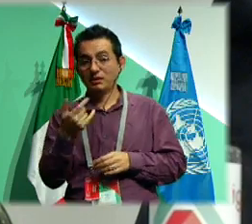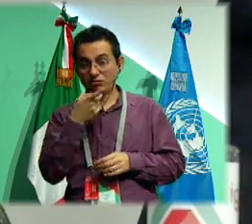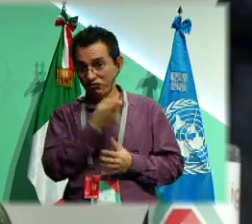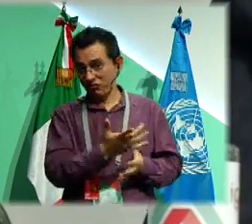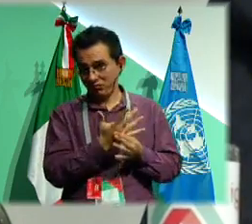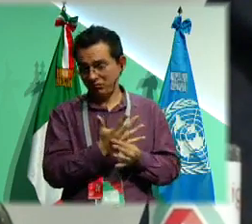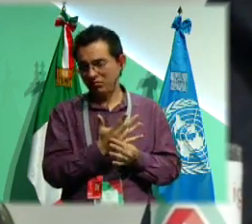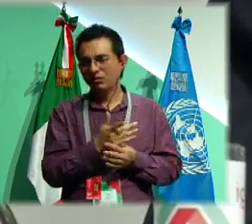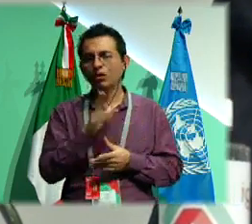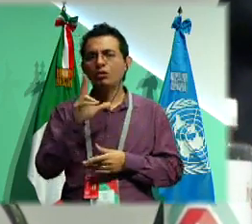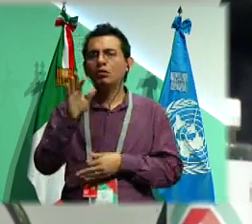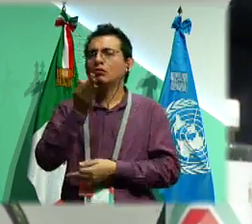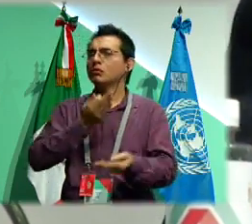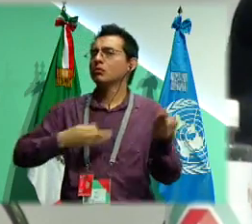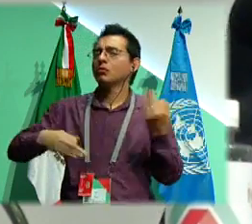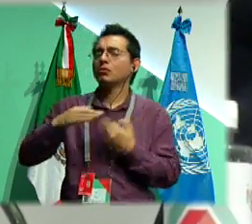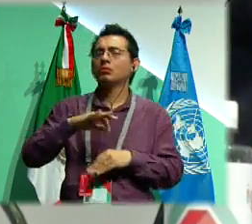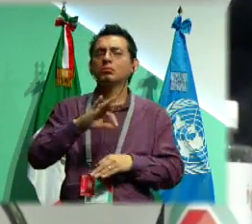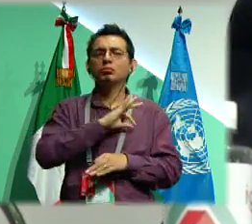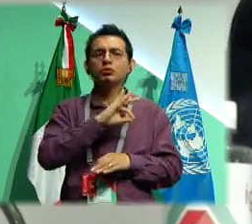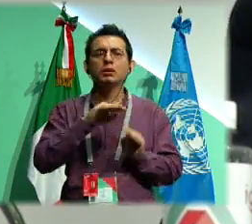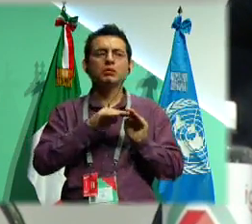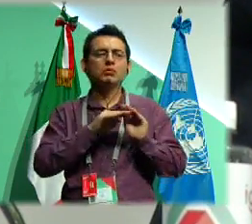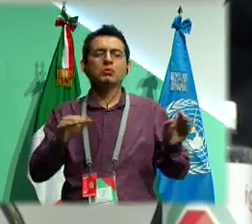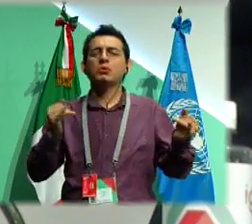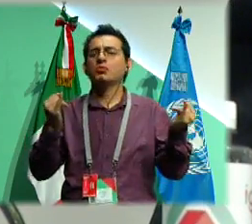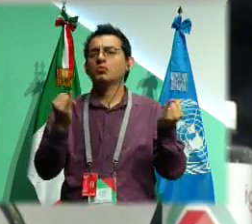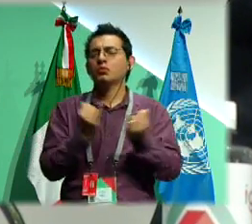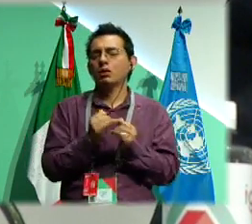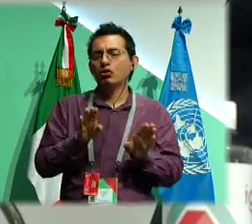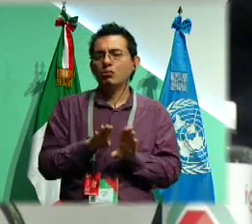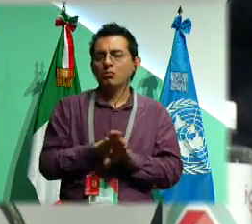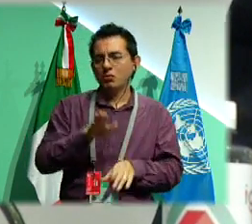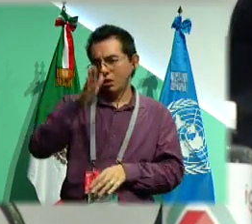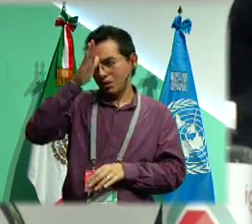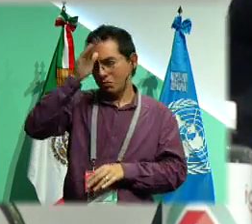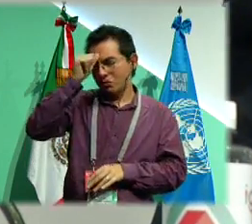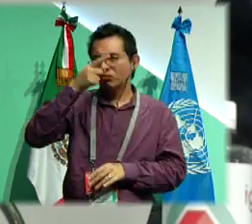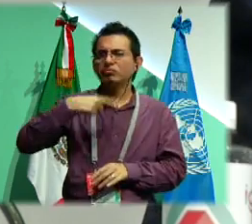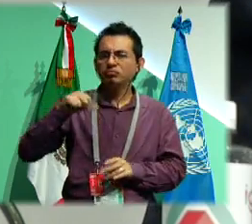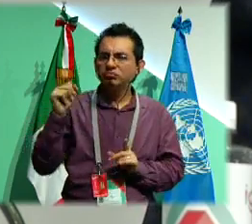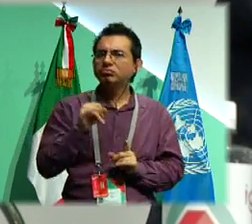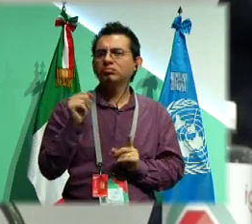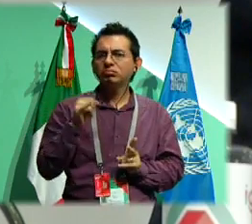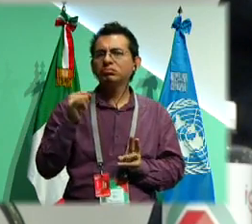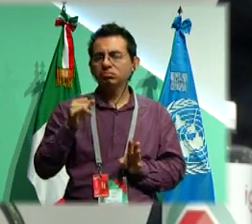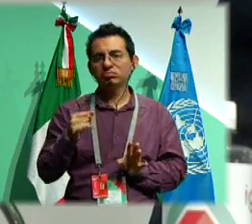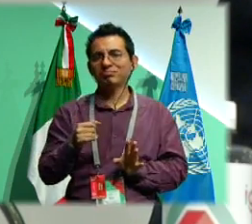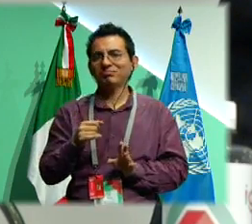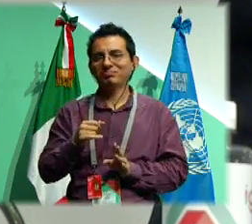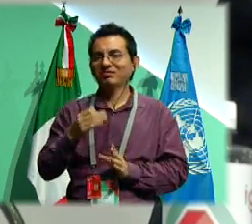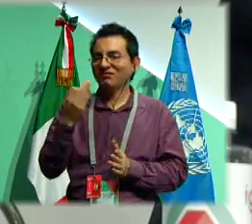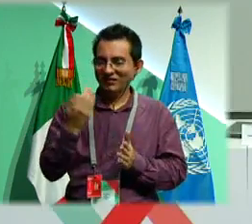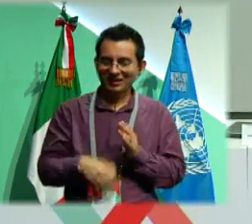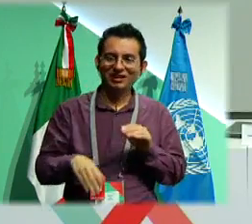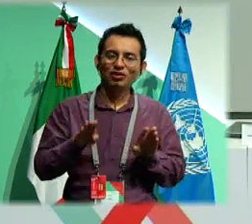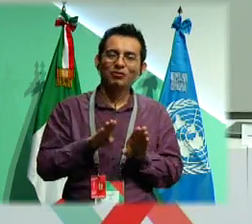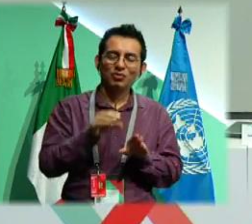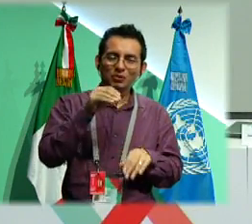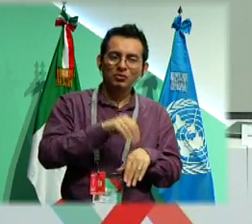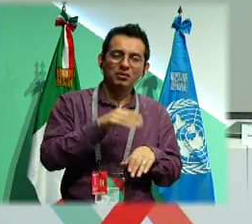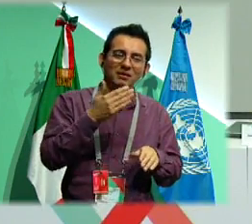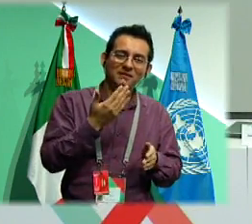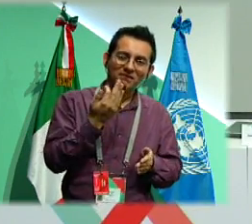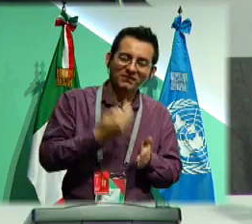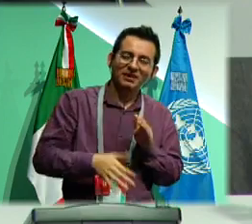c'est que tout n'entre pas dans le concept de du commerce. Par